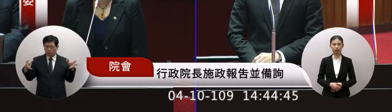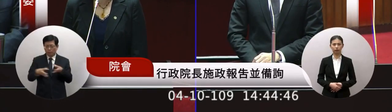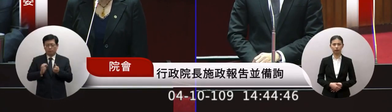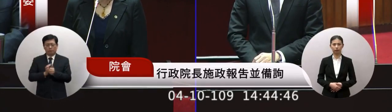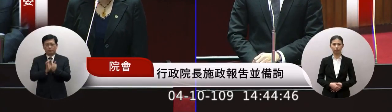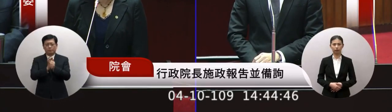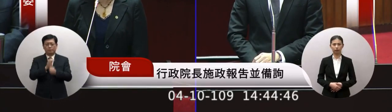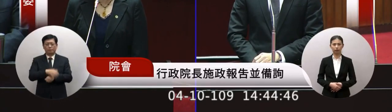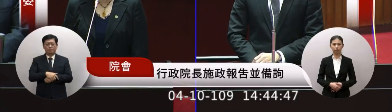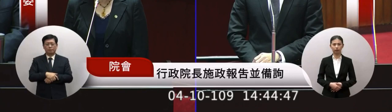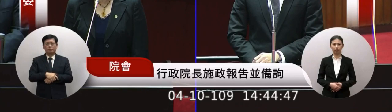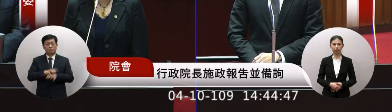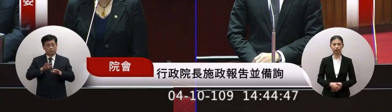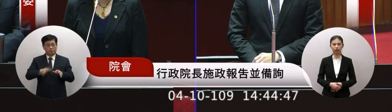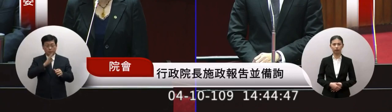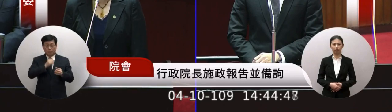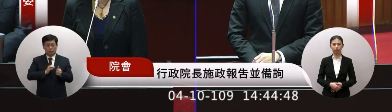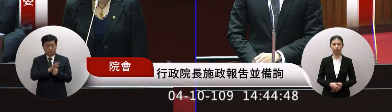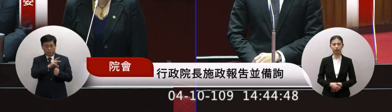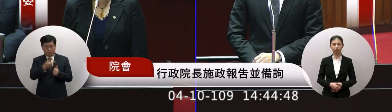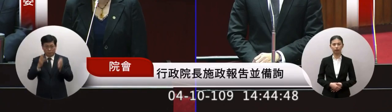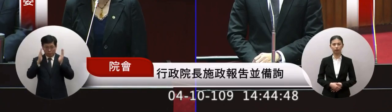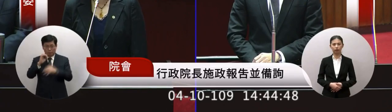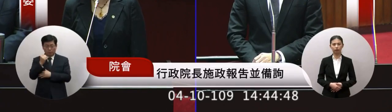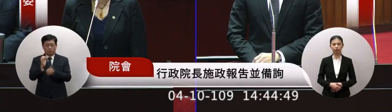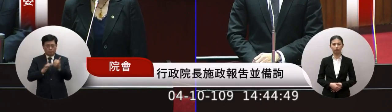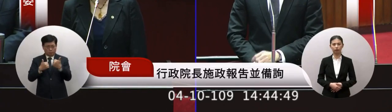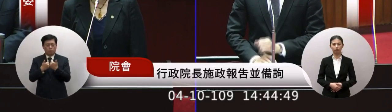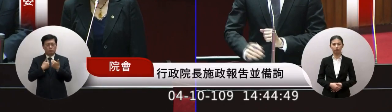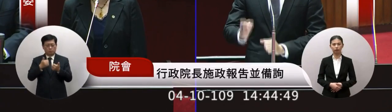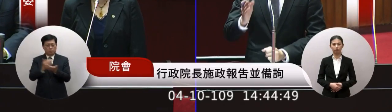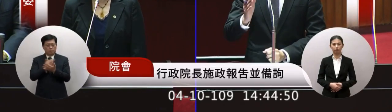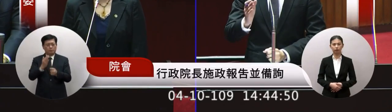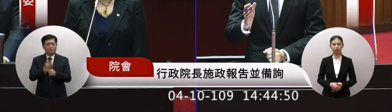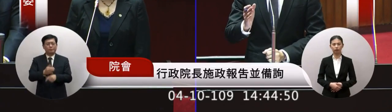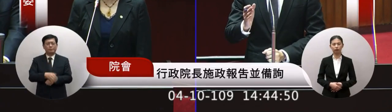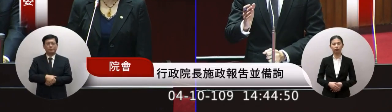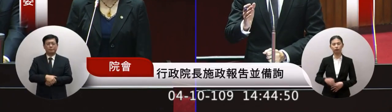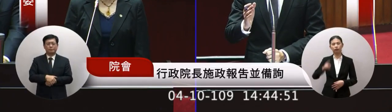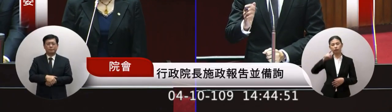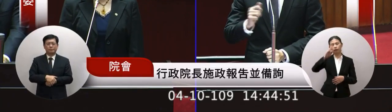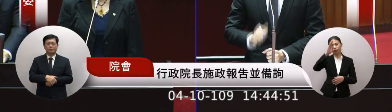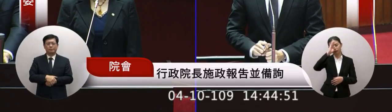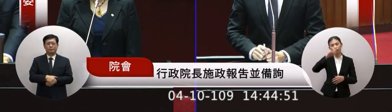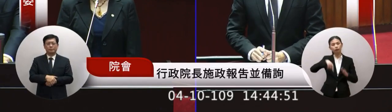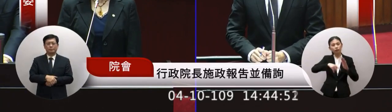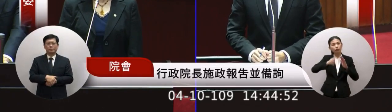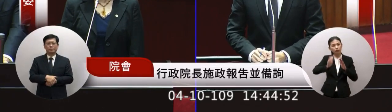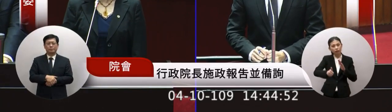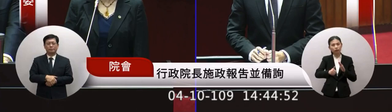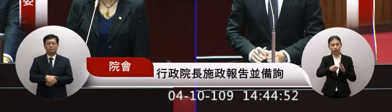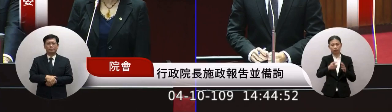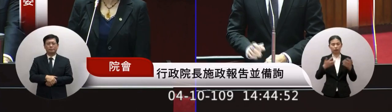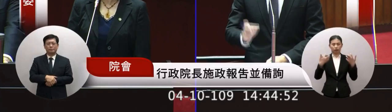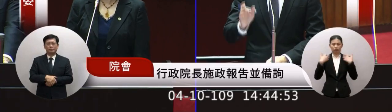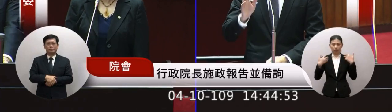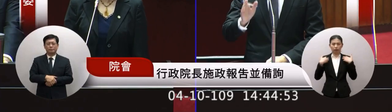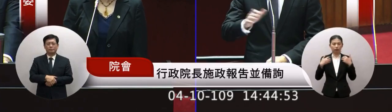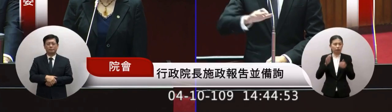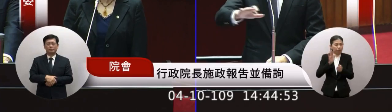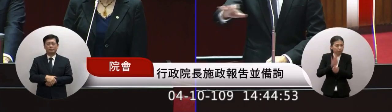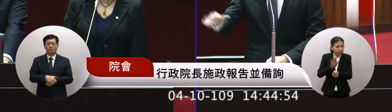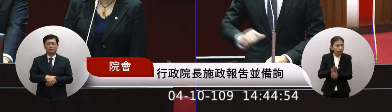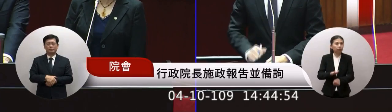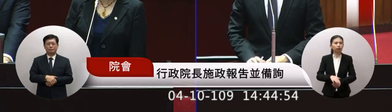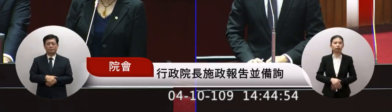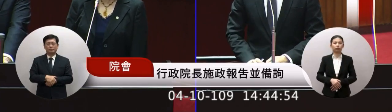推散哈，目前出专会都在评估加规划当中。 安尼就麻烦院长爱做这个出专会的这个靠山啦吼，会